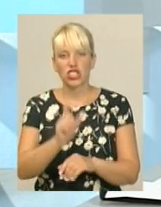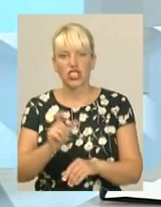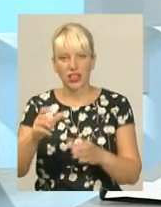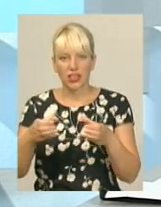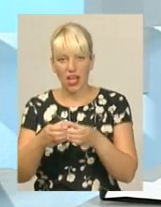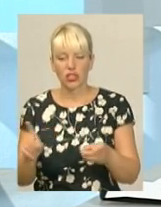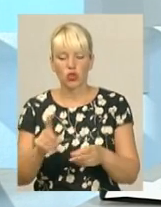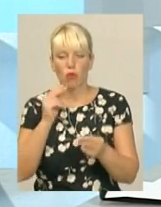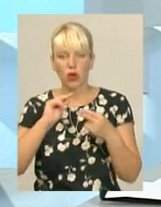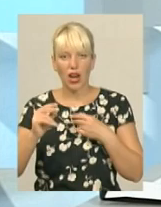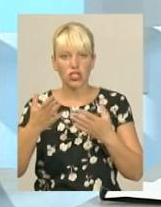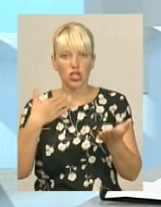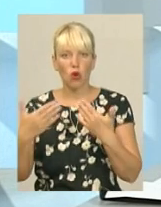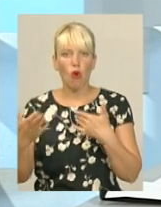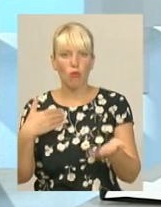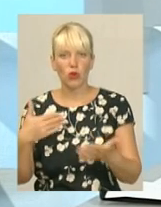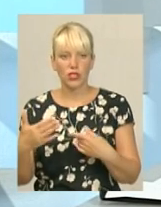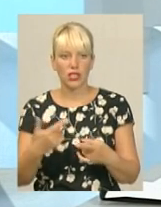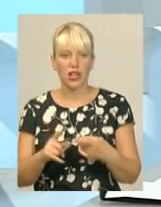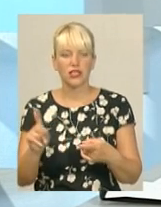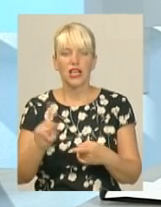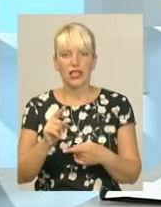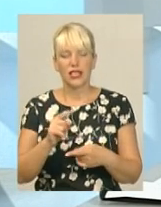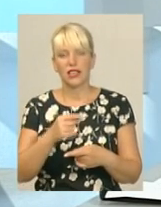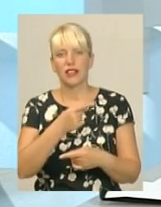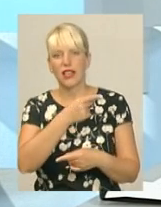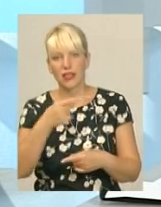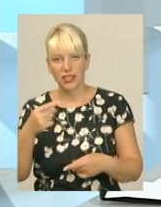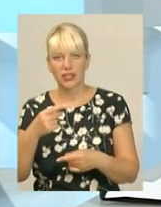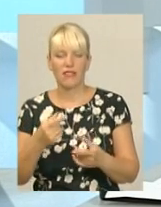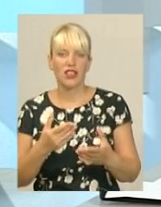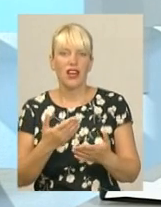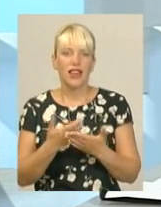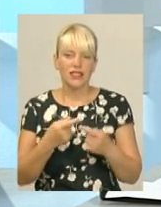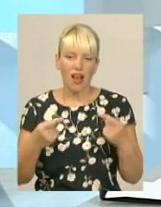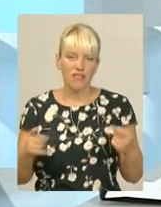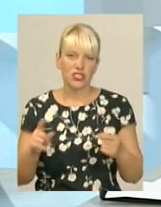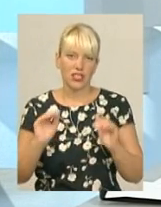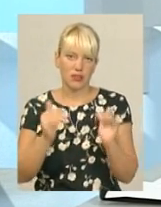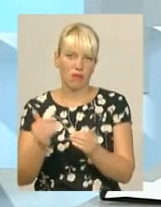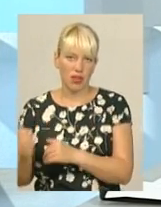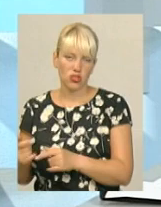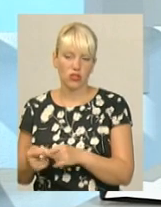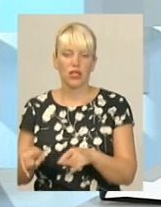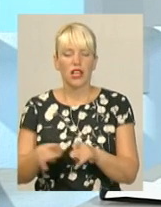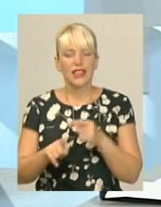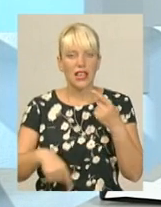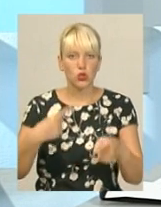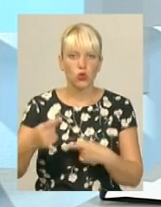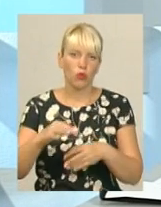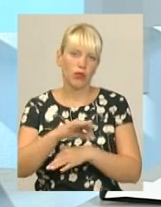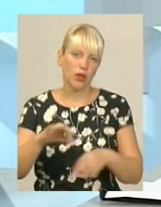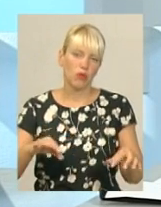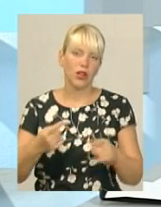і забезпечити негайне реагування на всі негативні явища, які є в місті. Наступний проєкт, який також успішно діє, це проєкт